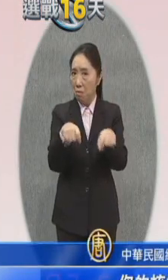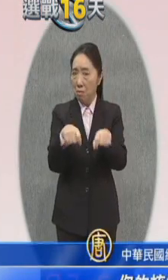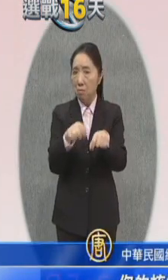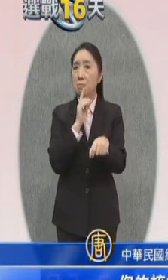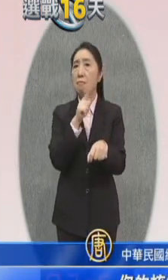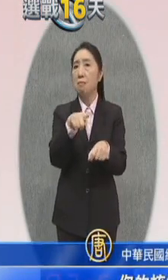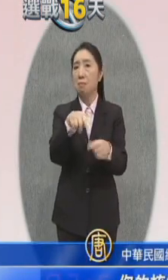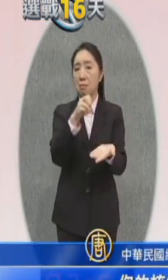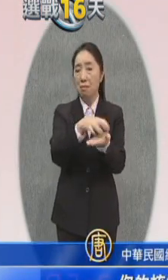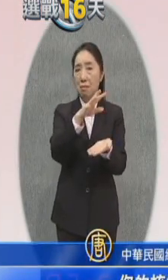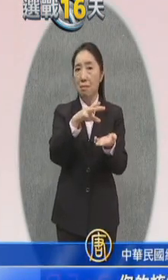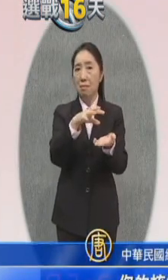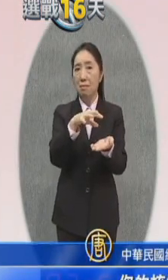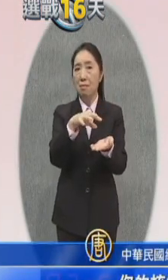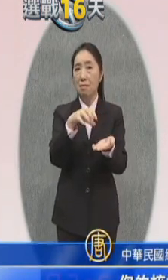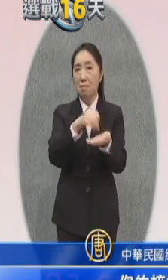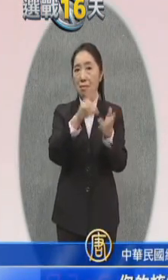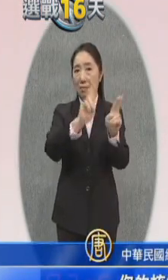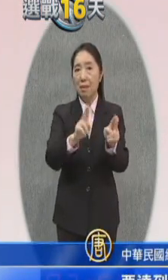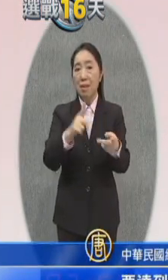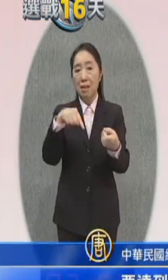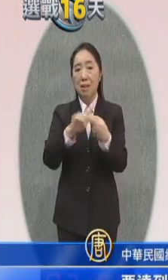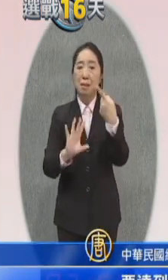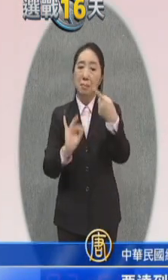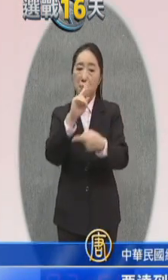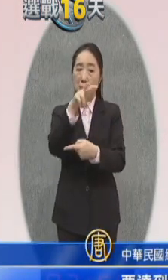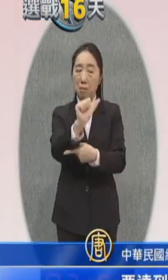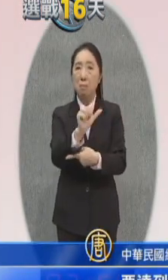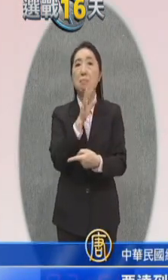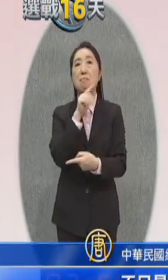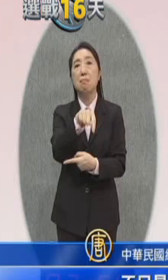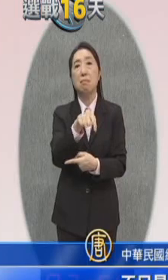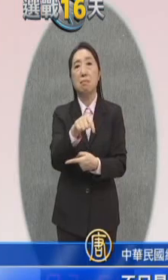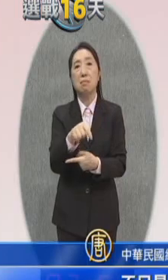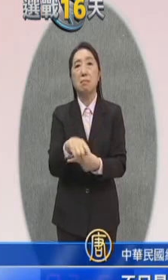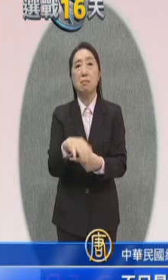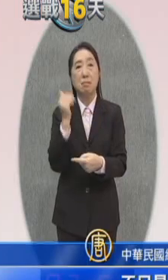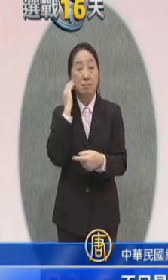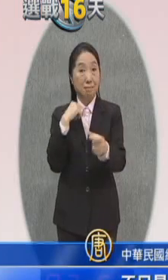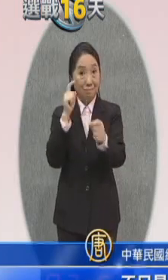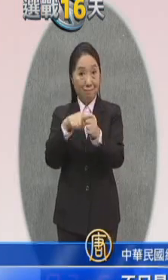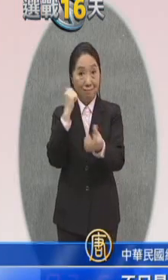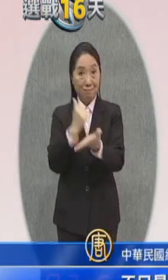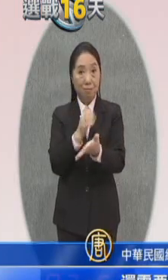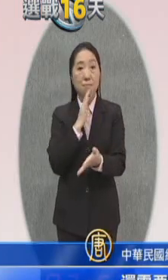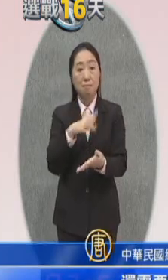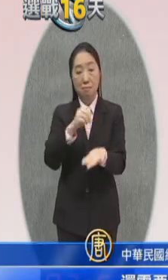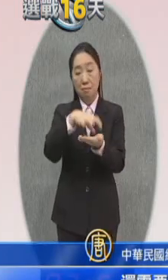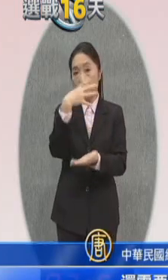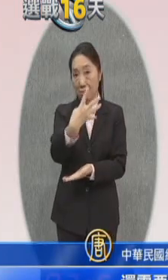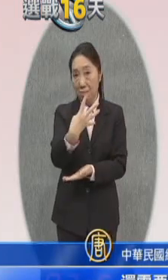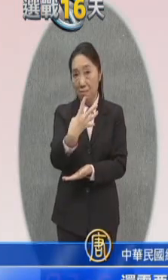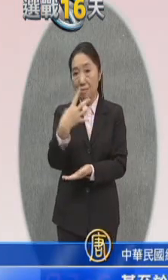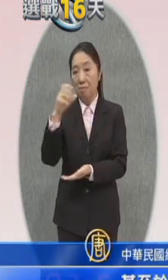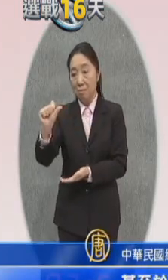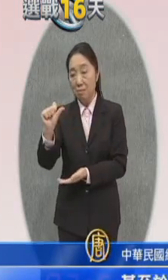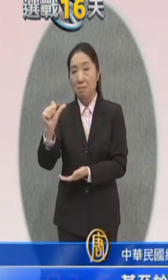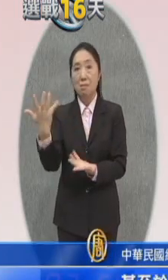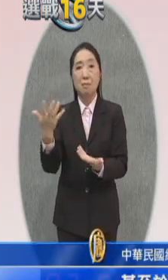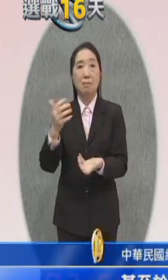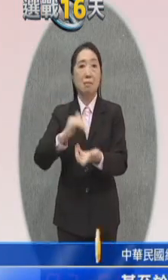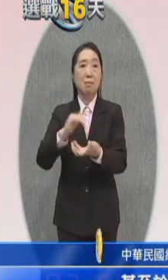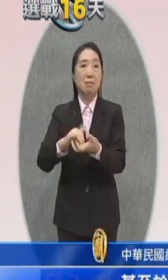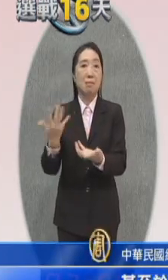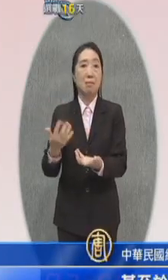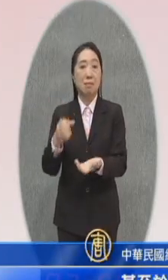至少要占比25%，要达到这个目标，不只是要核四，还需要核五，甚至